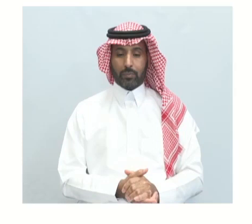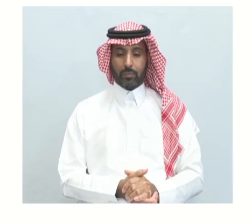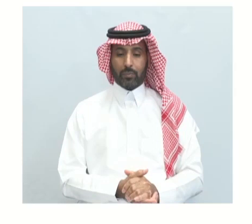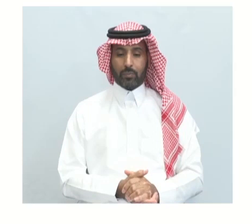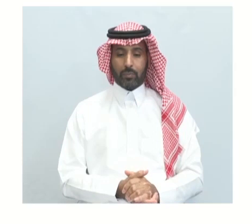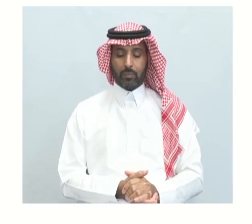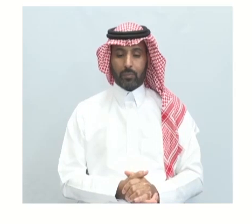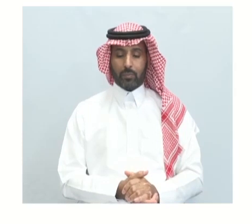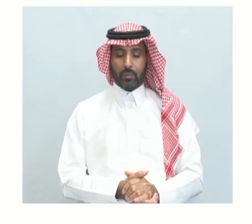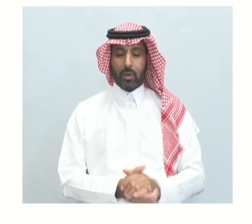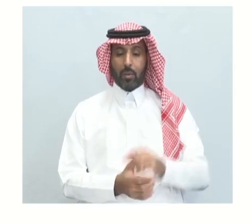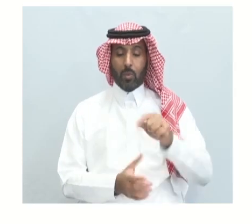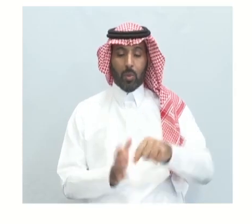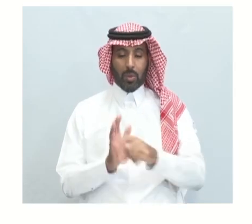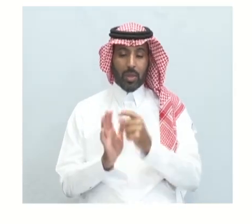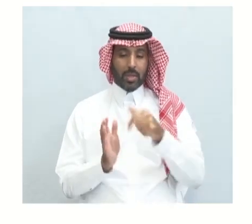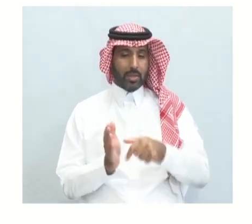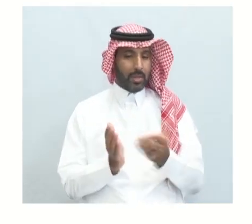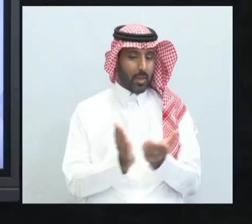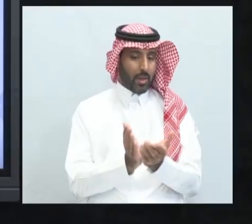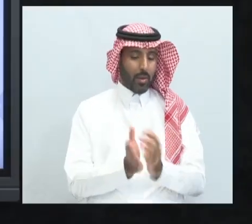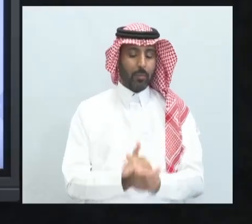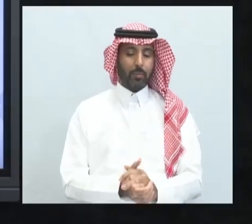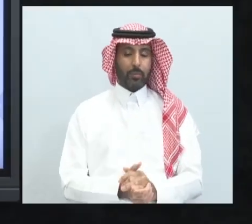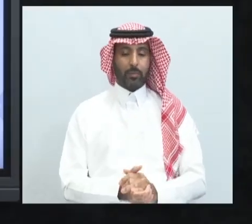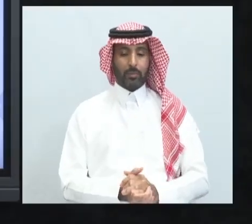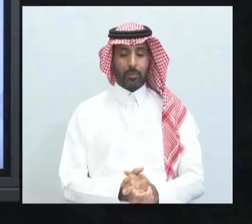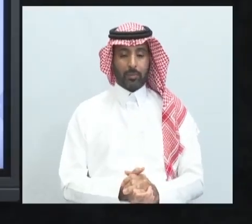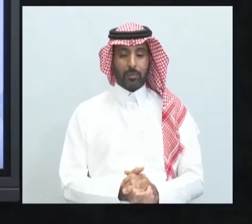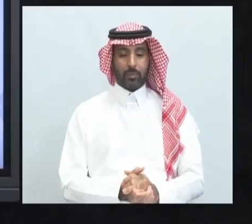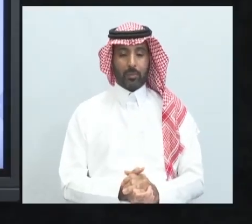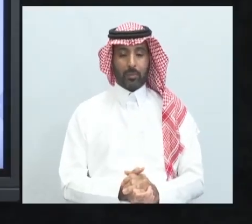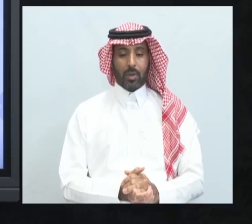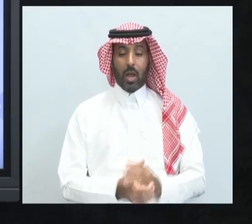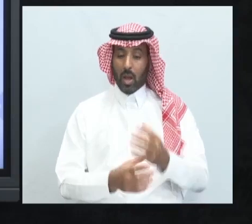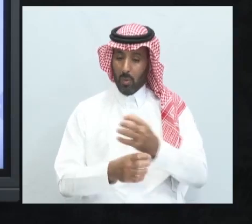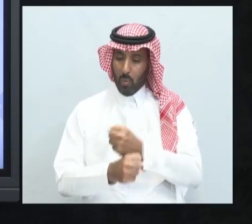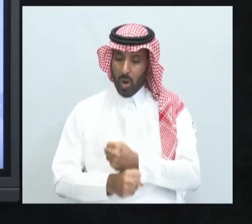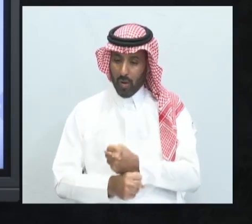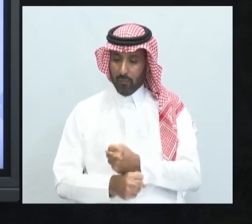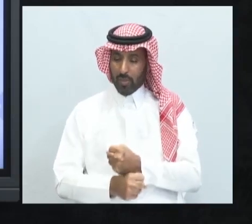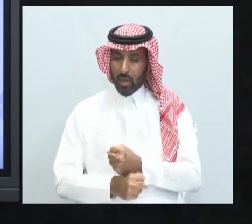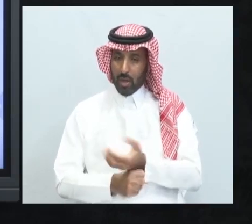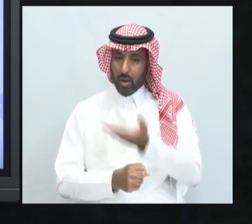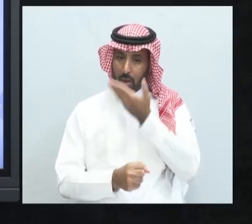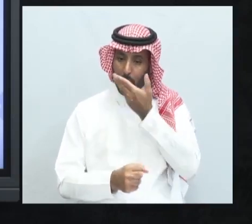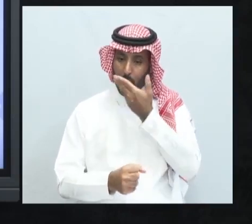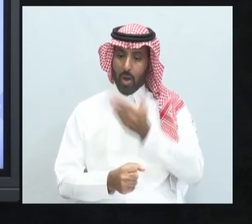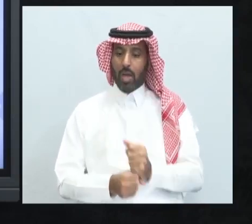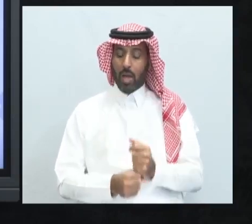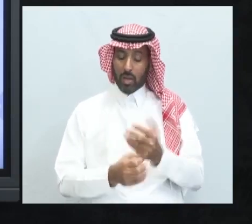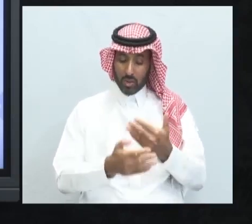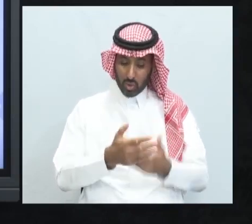الفرعيه في موضوعنا لهذا اليوم اعزائي الطلبه المحافظه على المياه